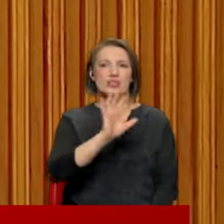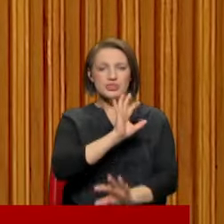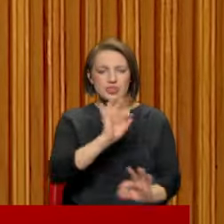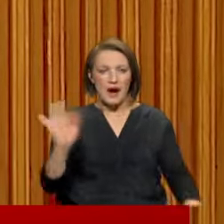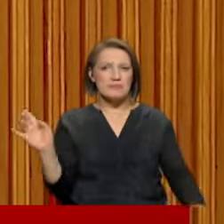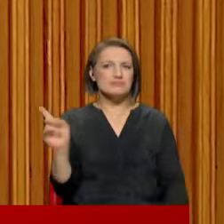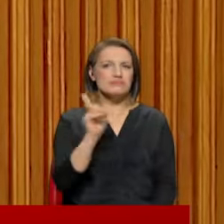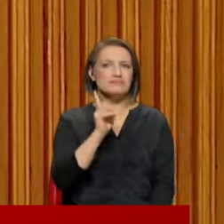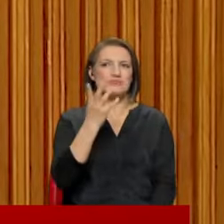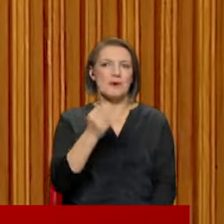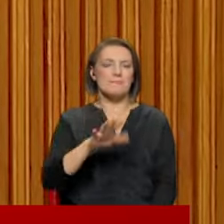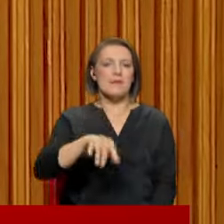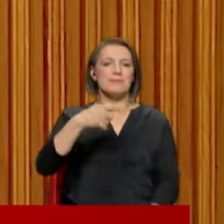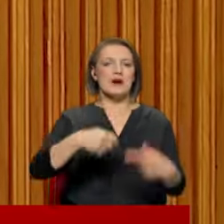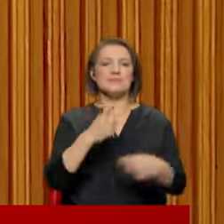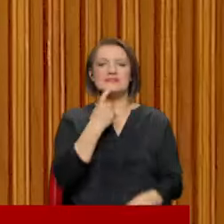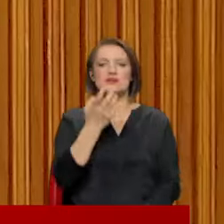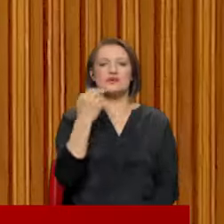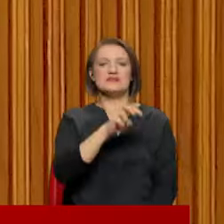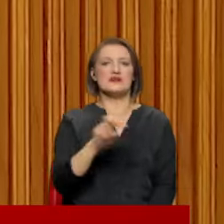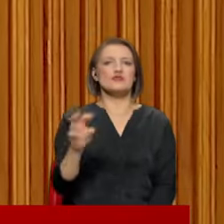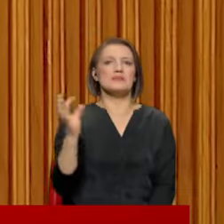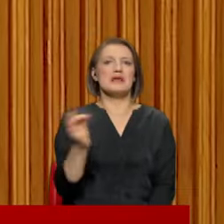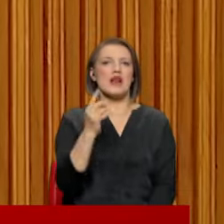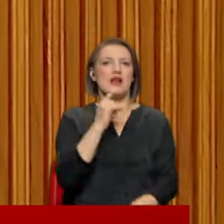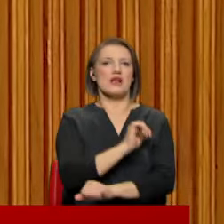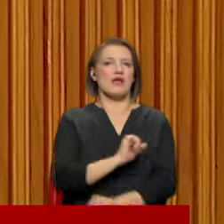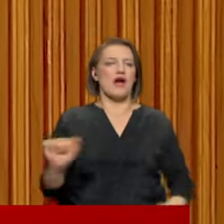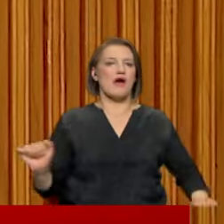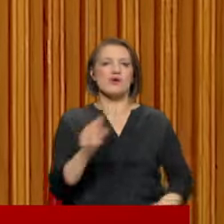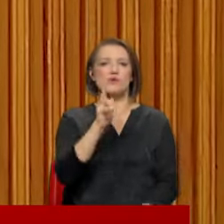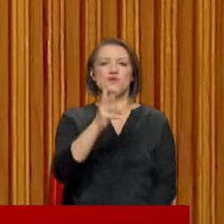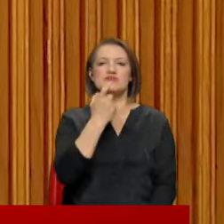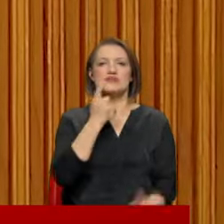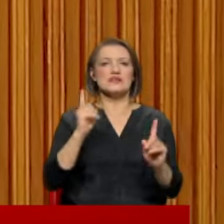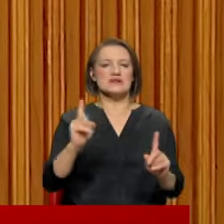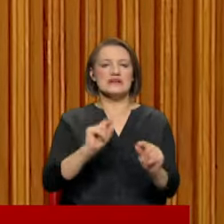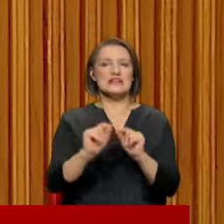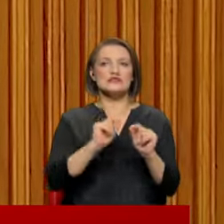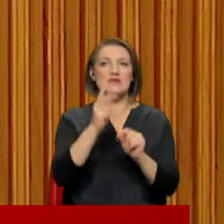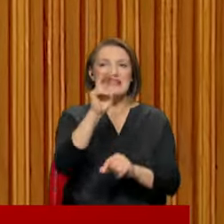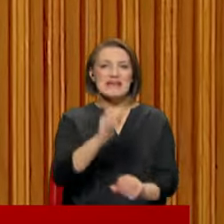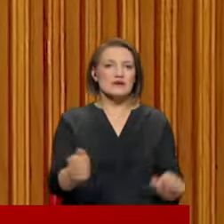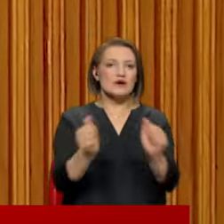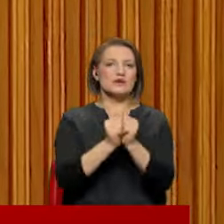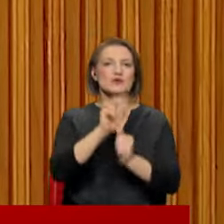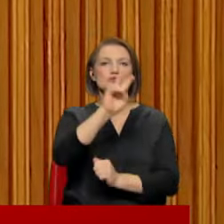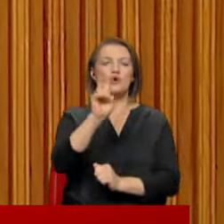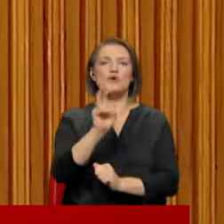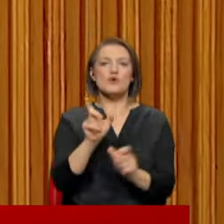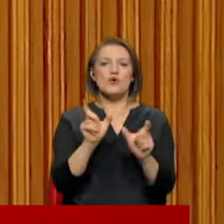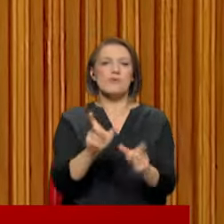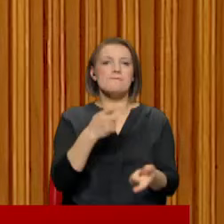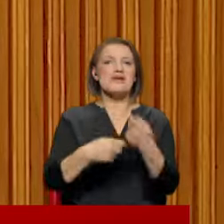uyulursa. Merkez Bankası geçen sene 800 milyar zarar etmiş. 3 yıllık tasarrufun 8 katı. Kur korumalı